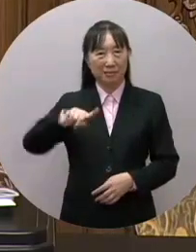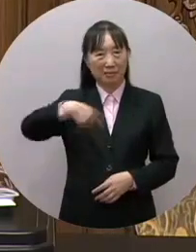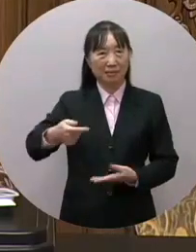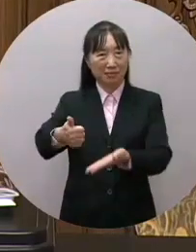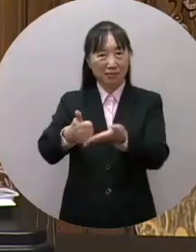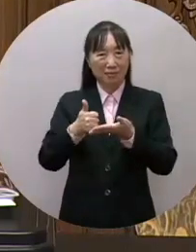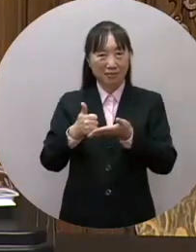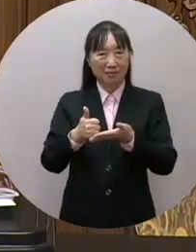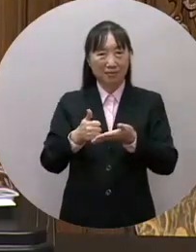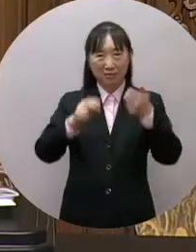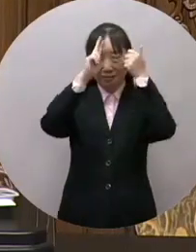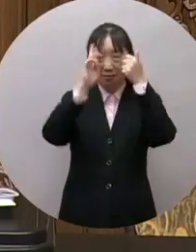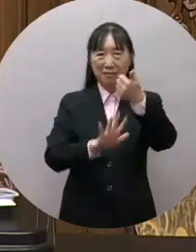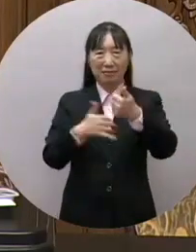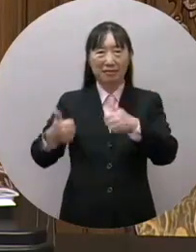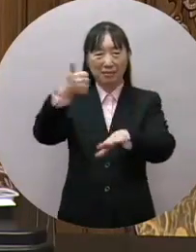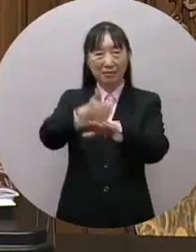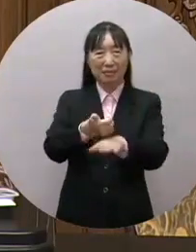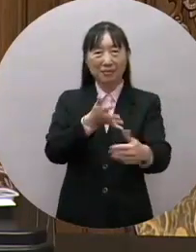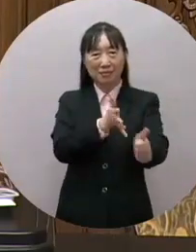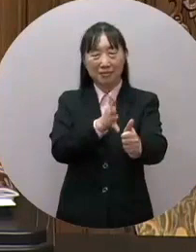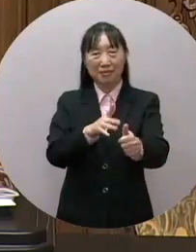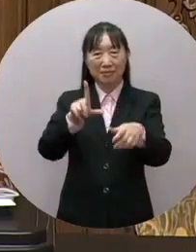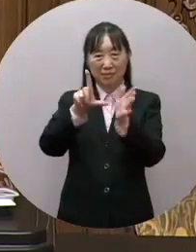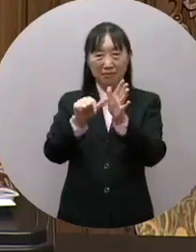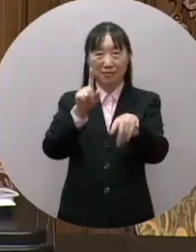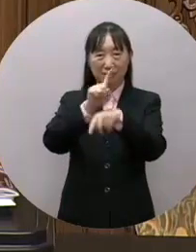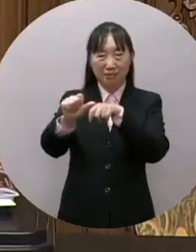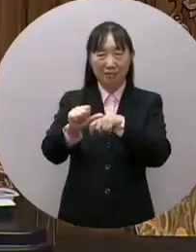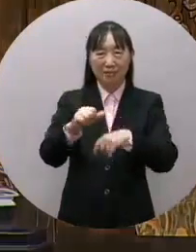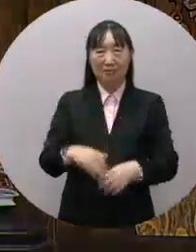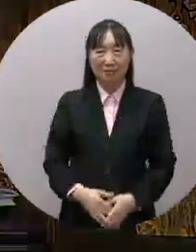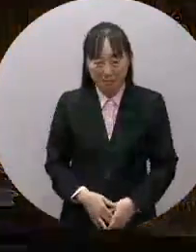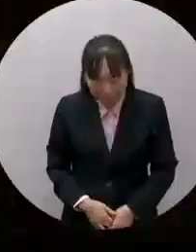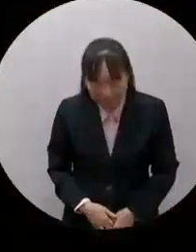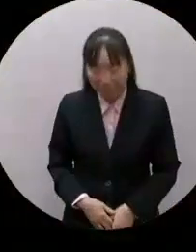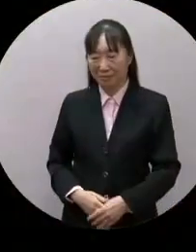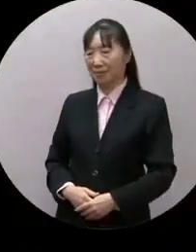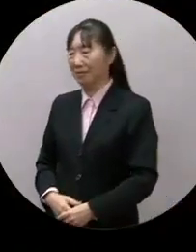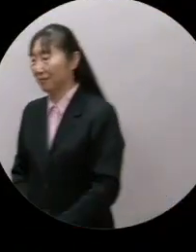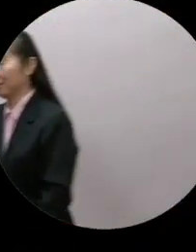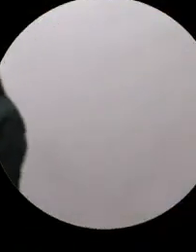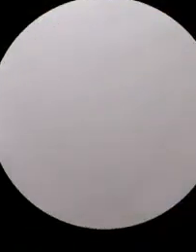接着请许淑华委员质询，询答时间为15分钟。